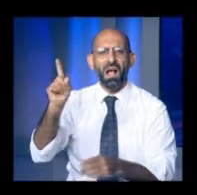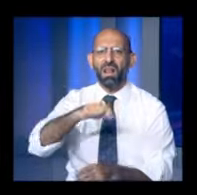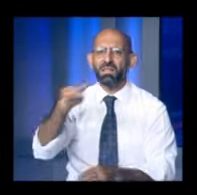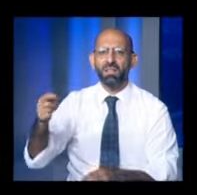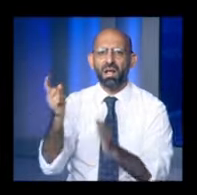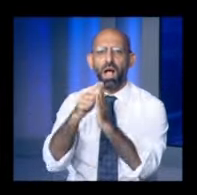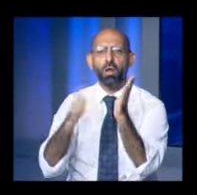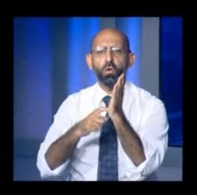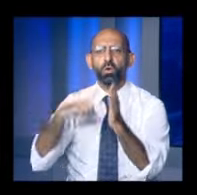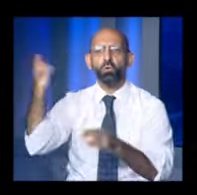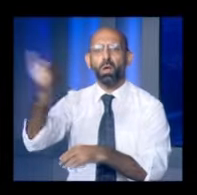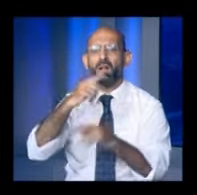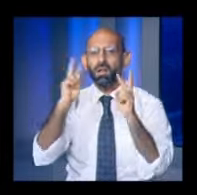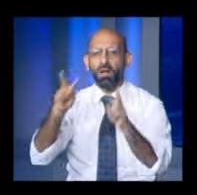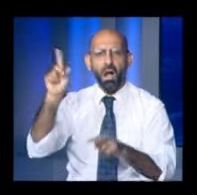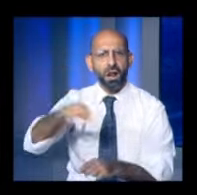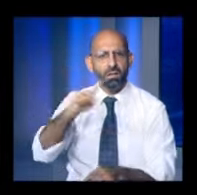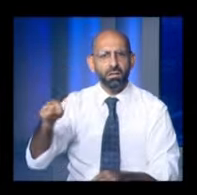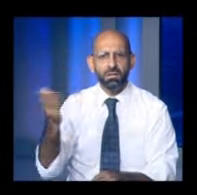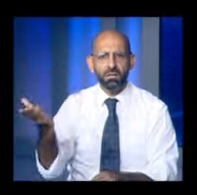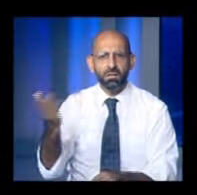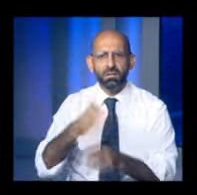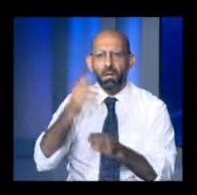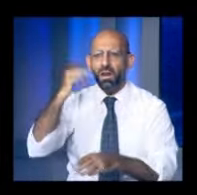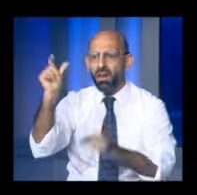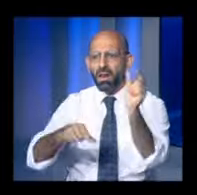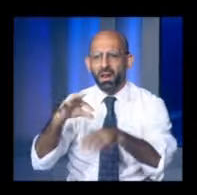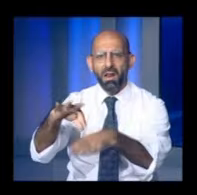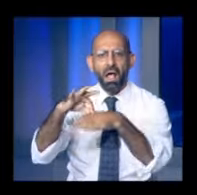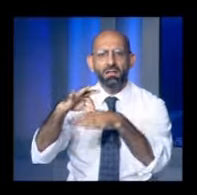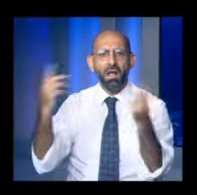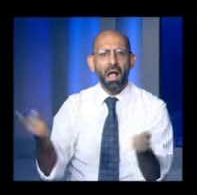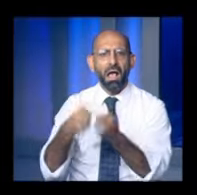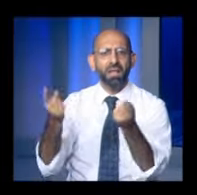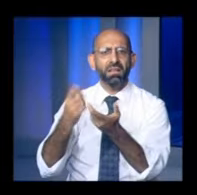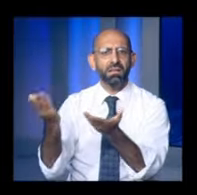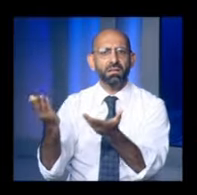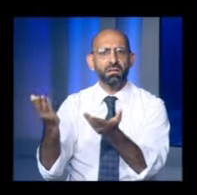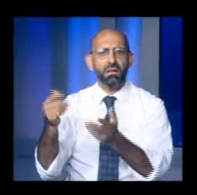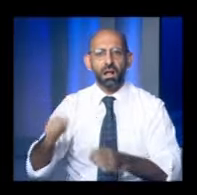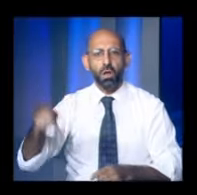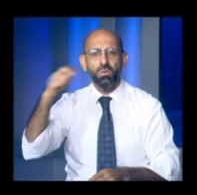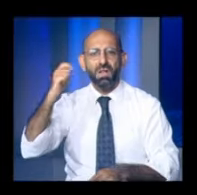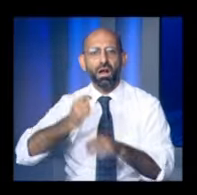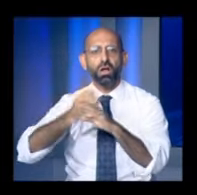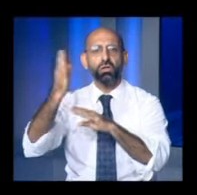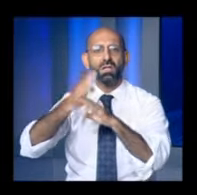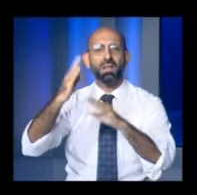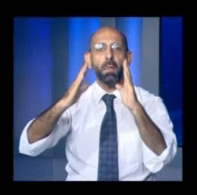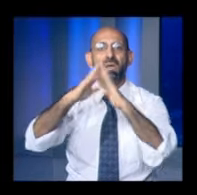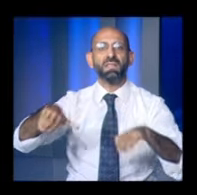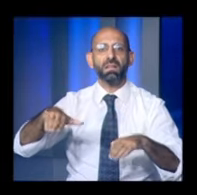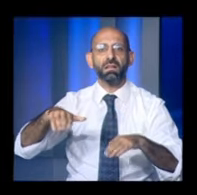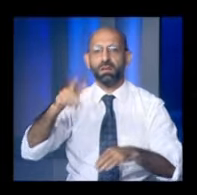إسرائيل مدرسة التابعين خرق فاضح لقواعد القانون الدولي واستهداف ممنهج للمدنيين،